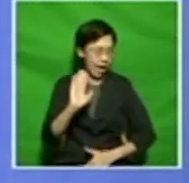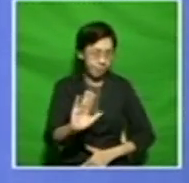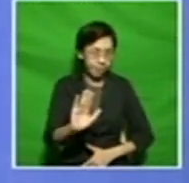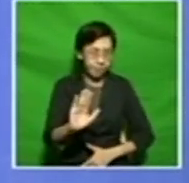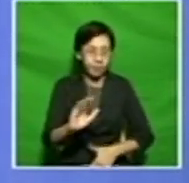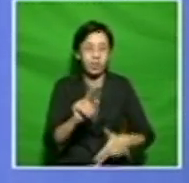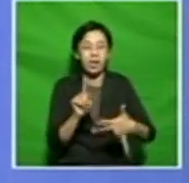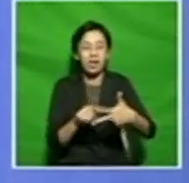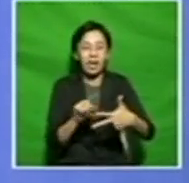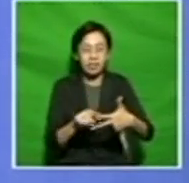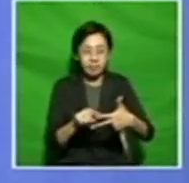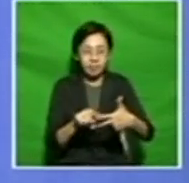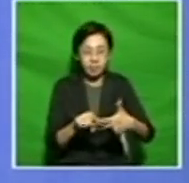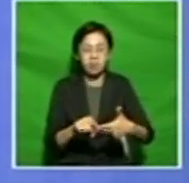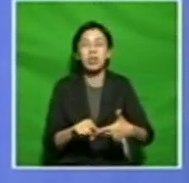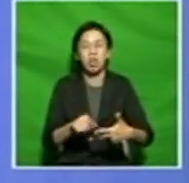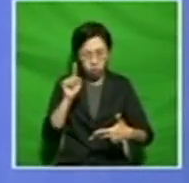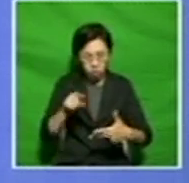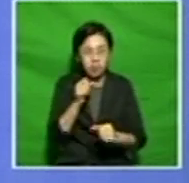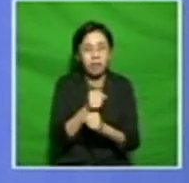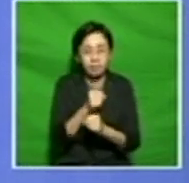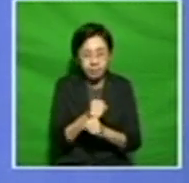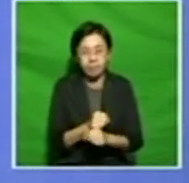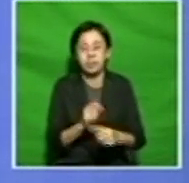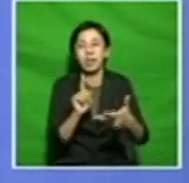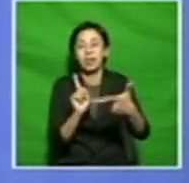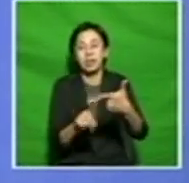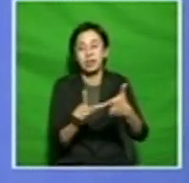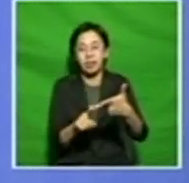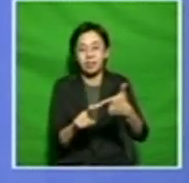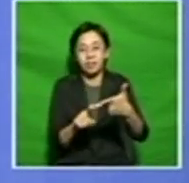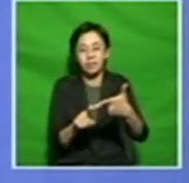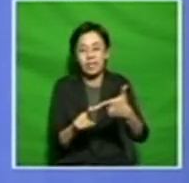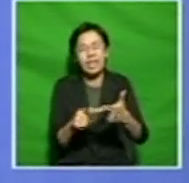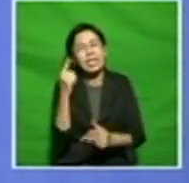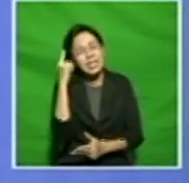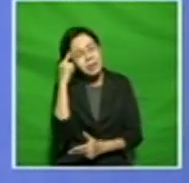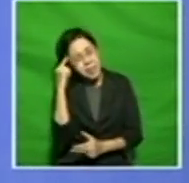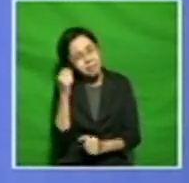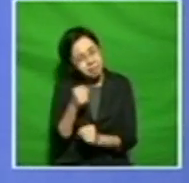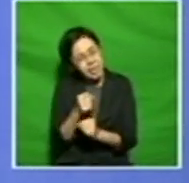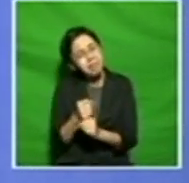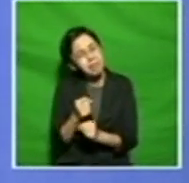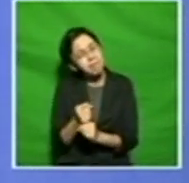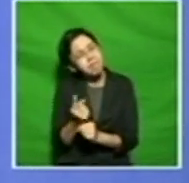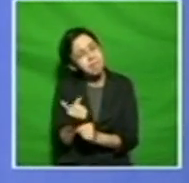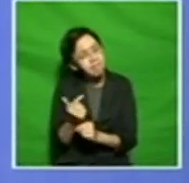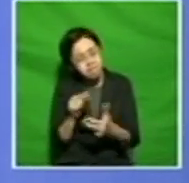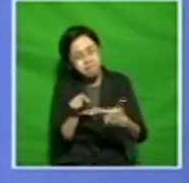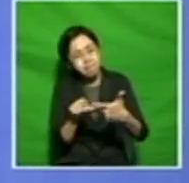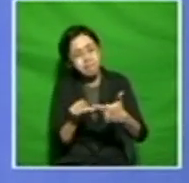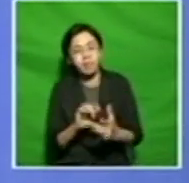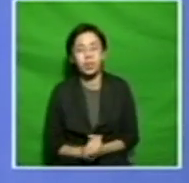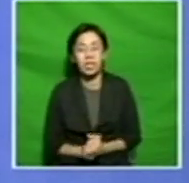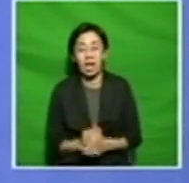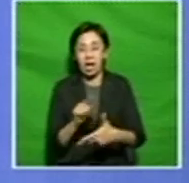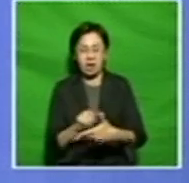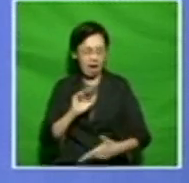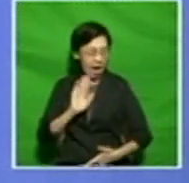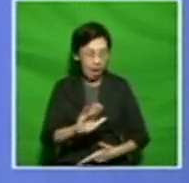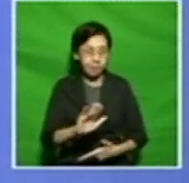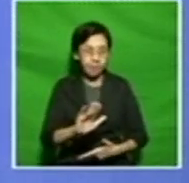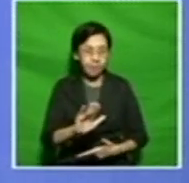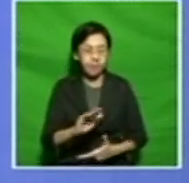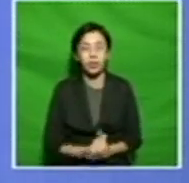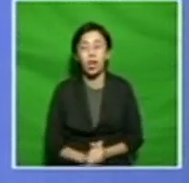ประเภทให้ทำและประเภทควรทำห้ามทำก็คือสิ่งที่ภาษาอังก